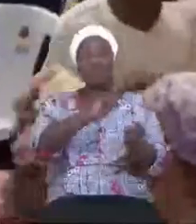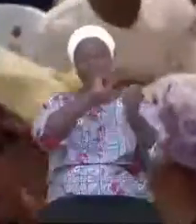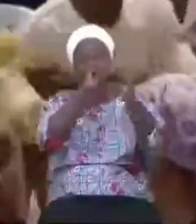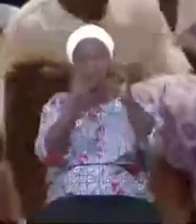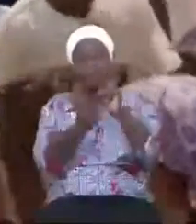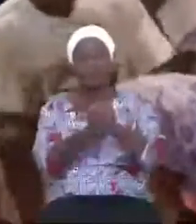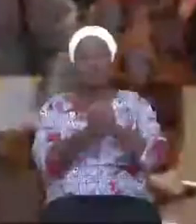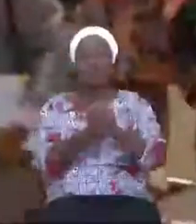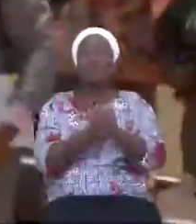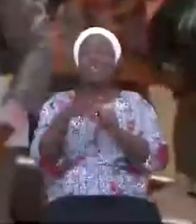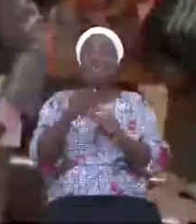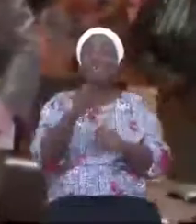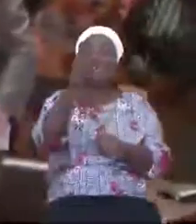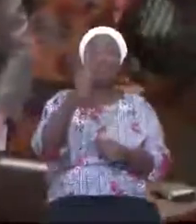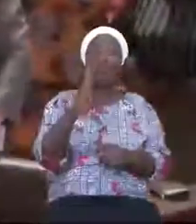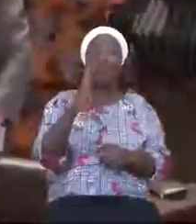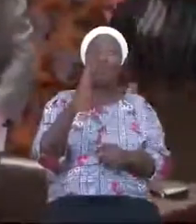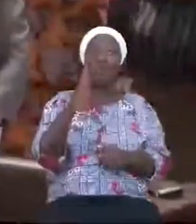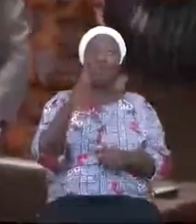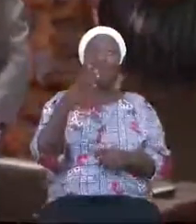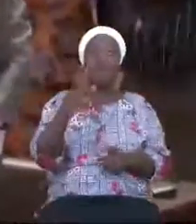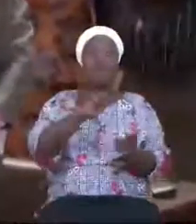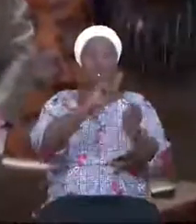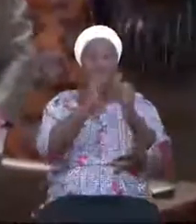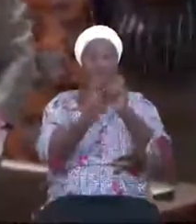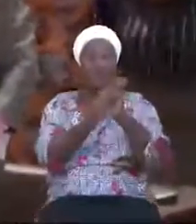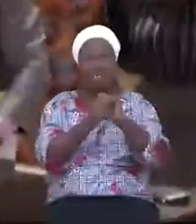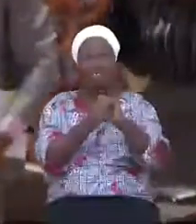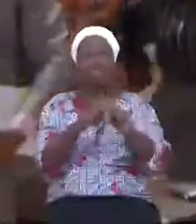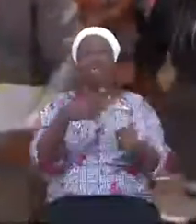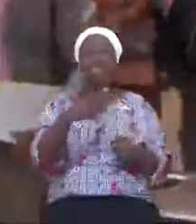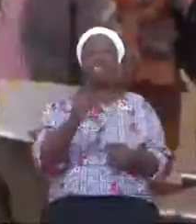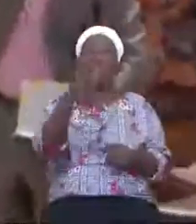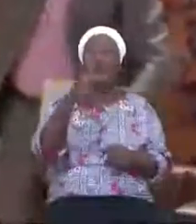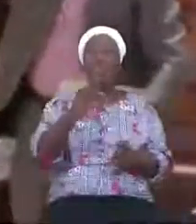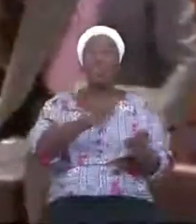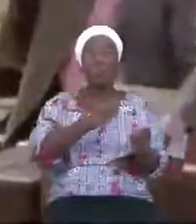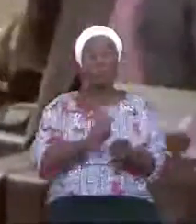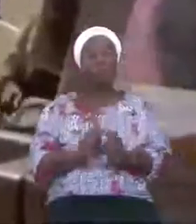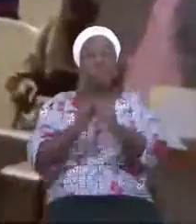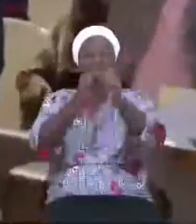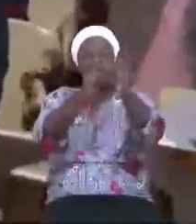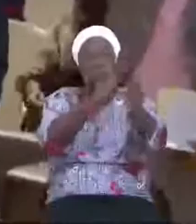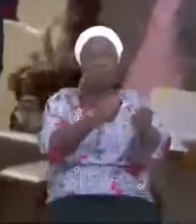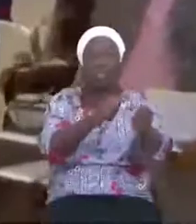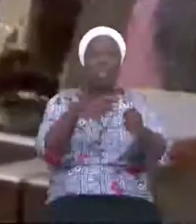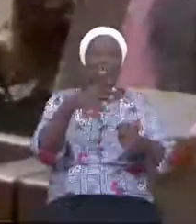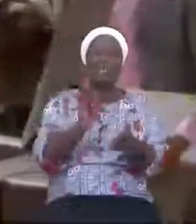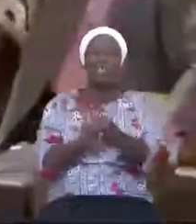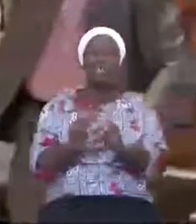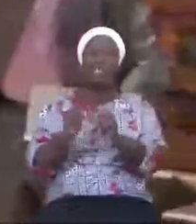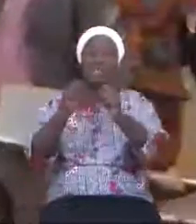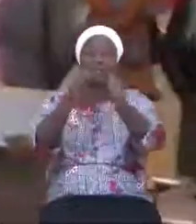transfiguration, le Dieu de la transformation, le Dieu de la transfusion,